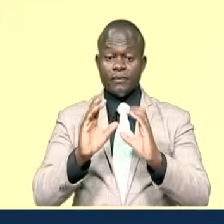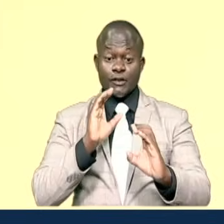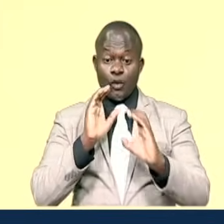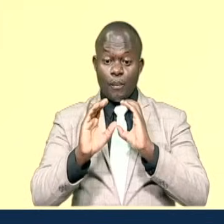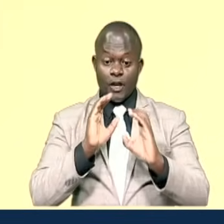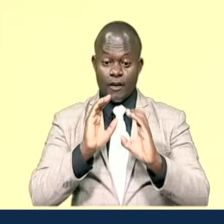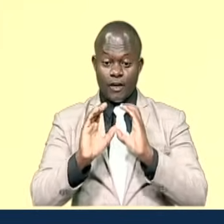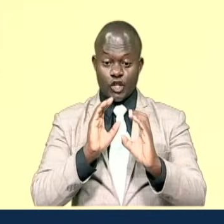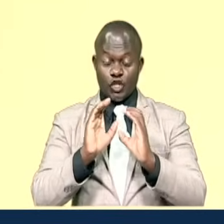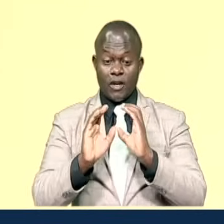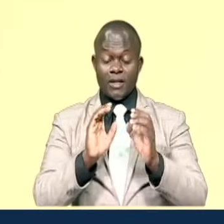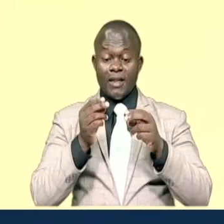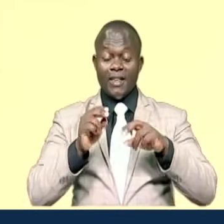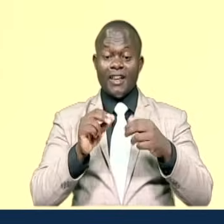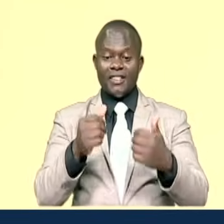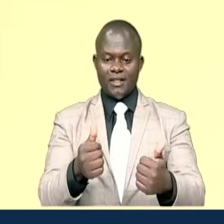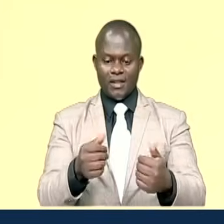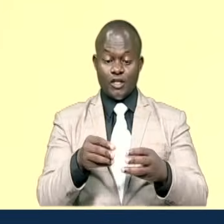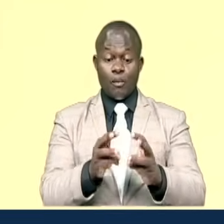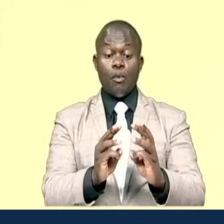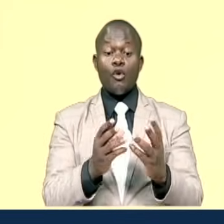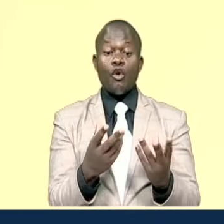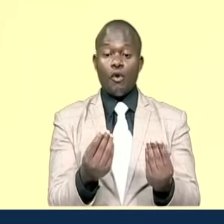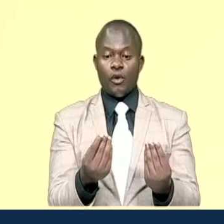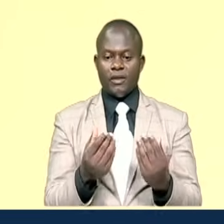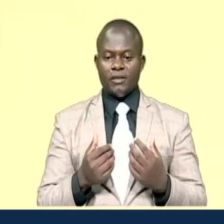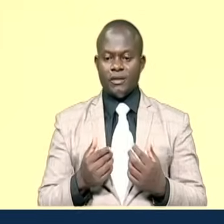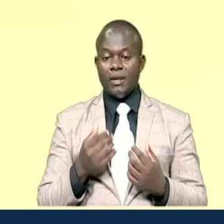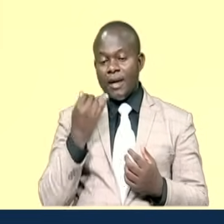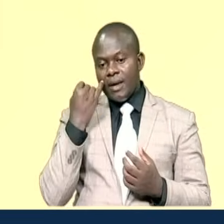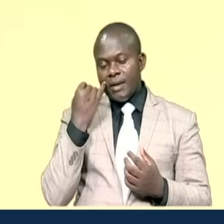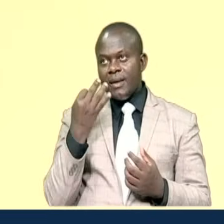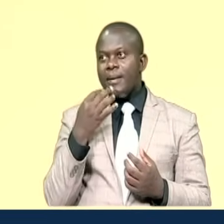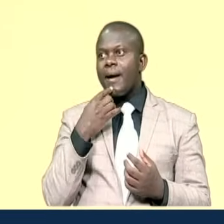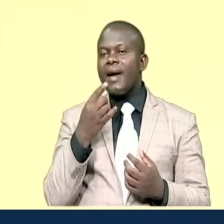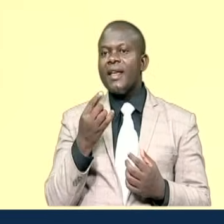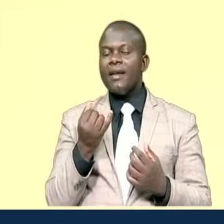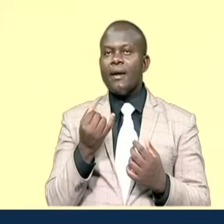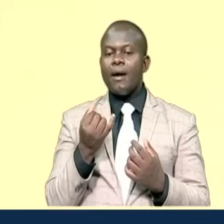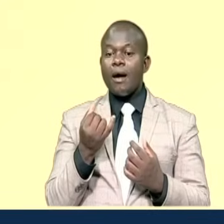communication ikagenda neza mu buryo bworoheje Niba hari amakuru ahari